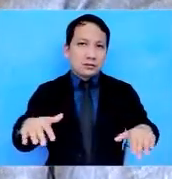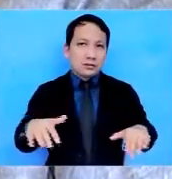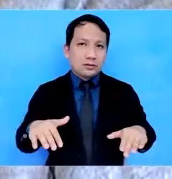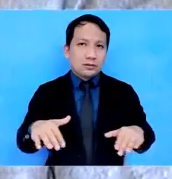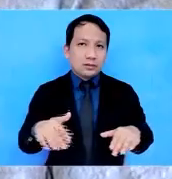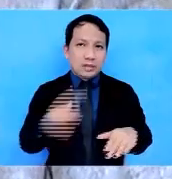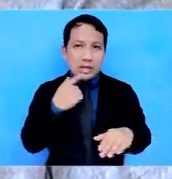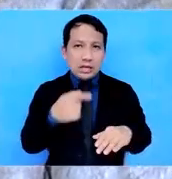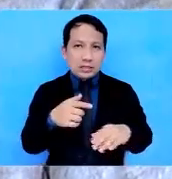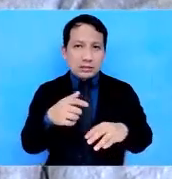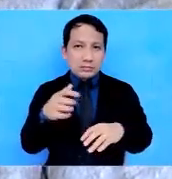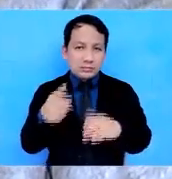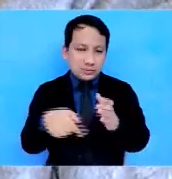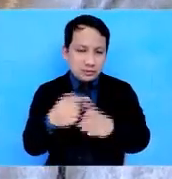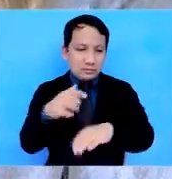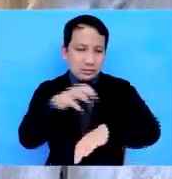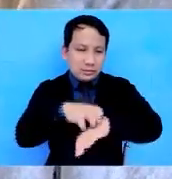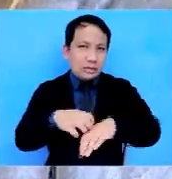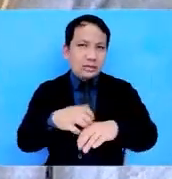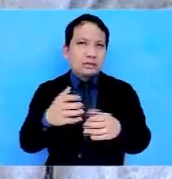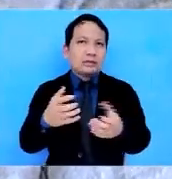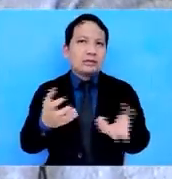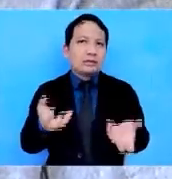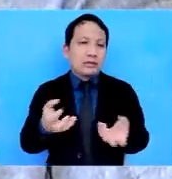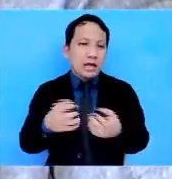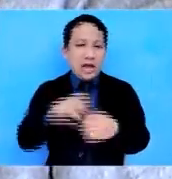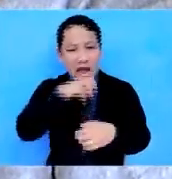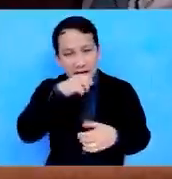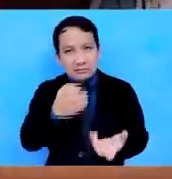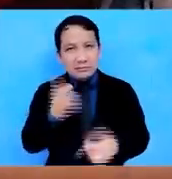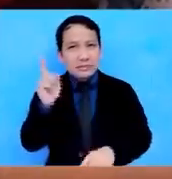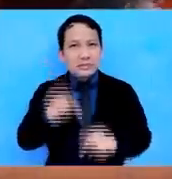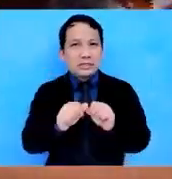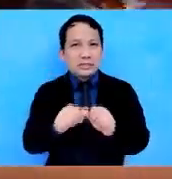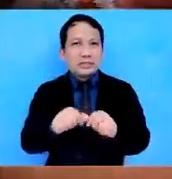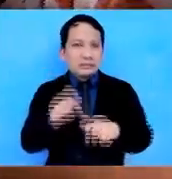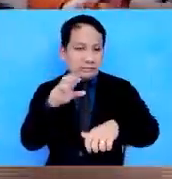nila, minsan nahaharot ng kahagatin lang po pero hindi naman madiin.